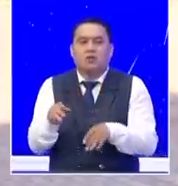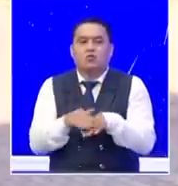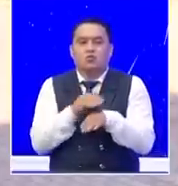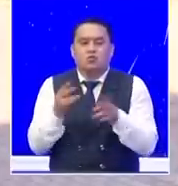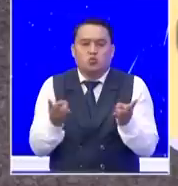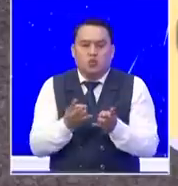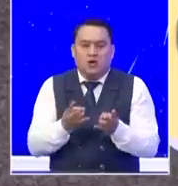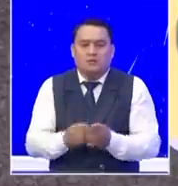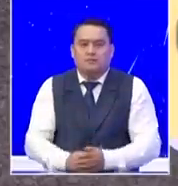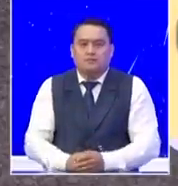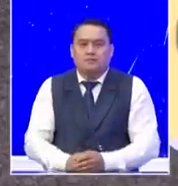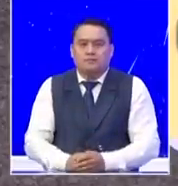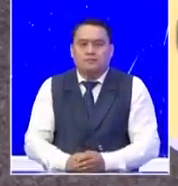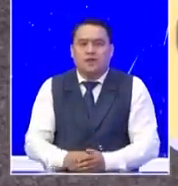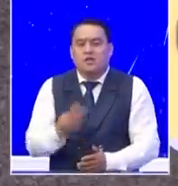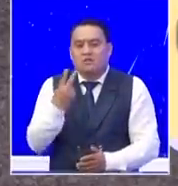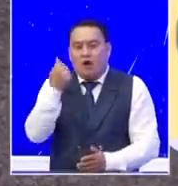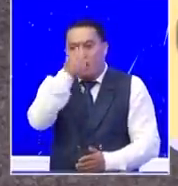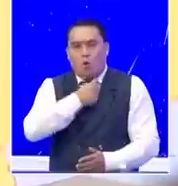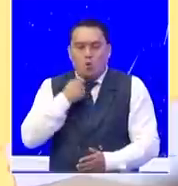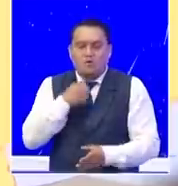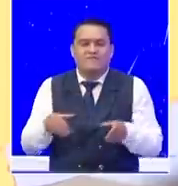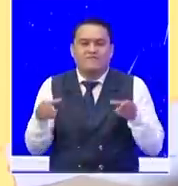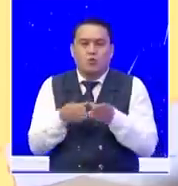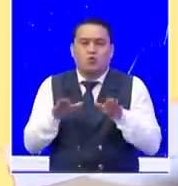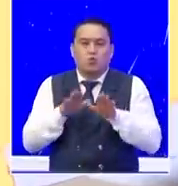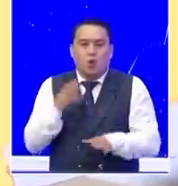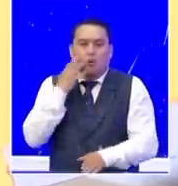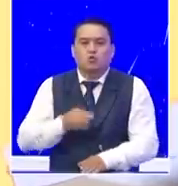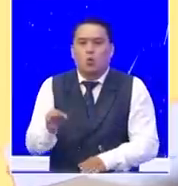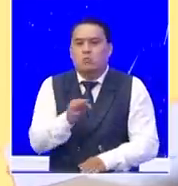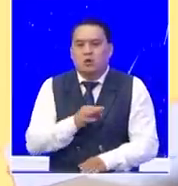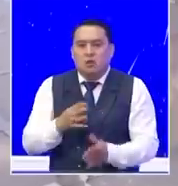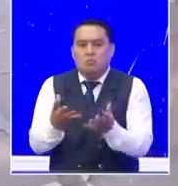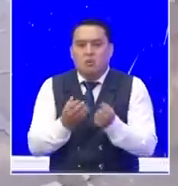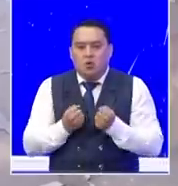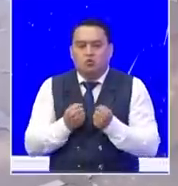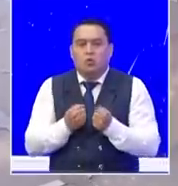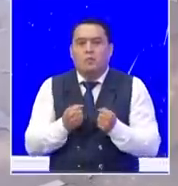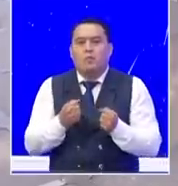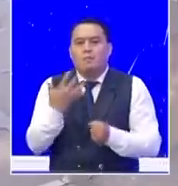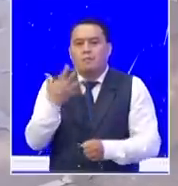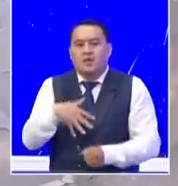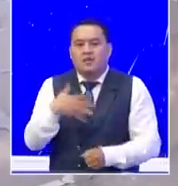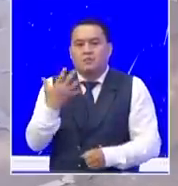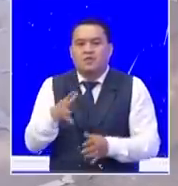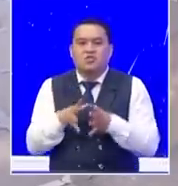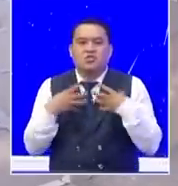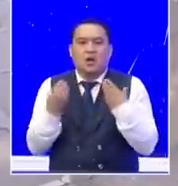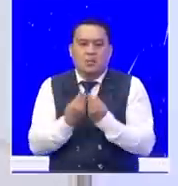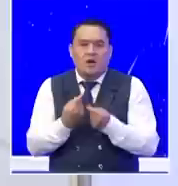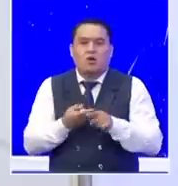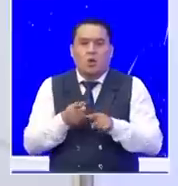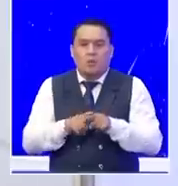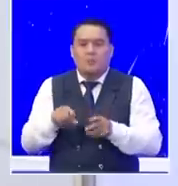нуждающихся. За два года существования фонда только в Алматинской области получили жилье порядка 55 семей. Кроме